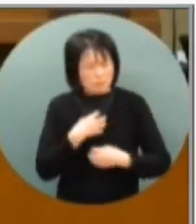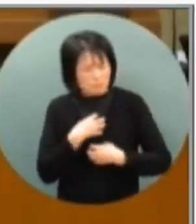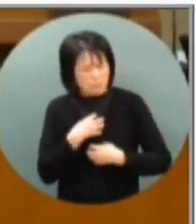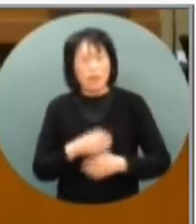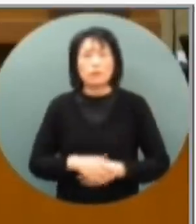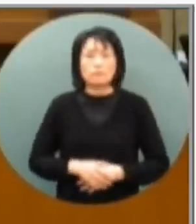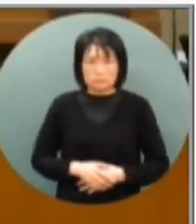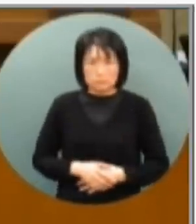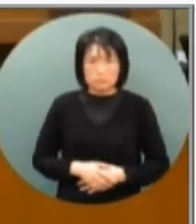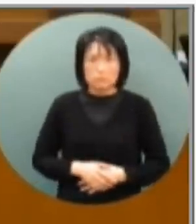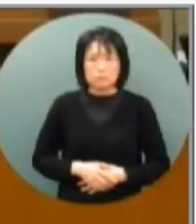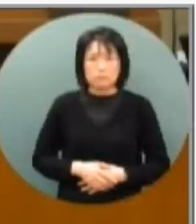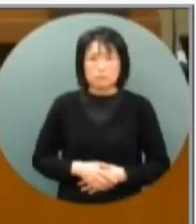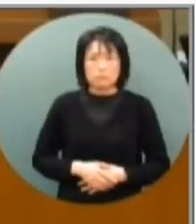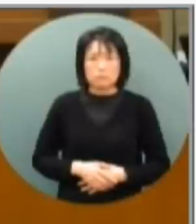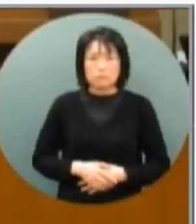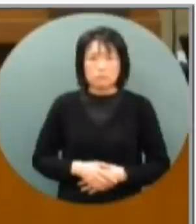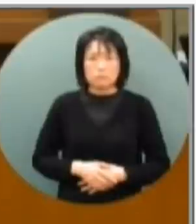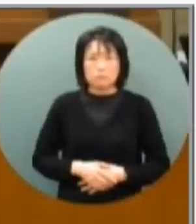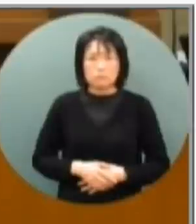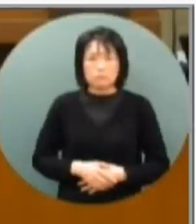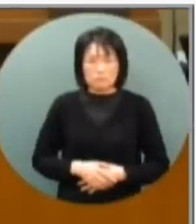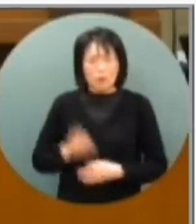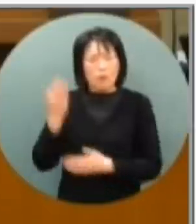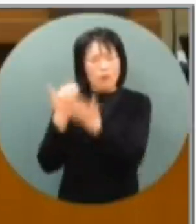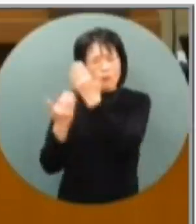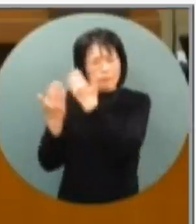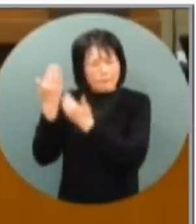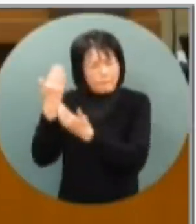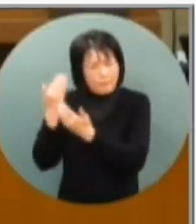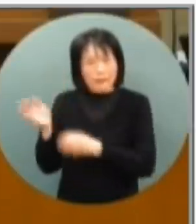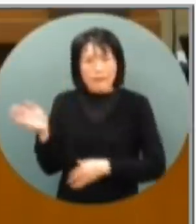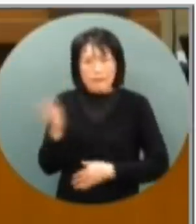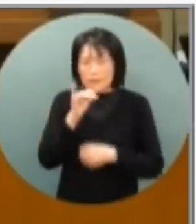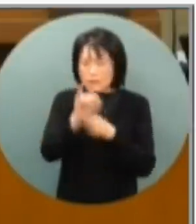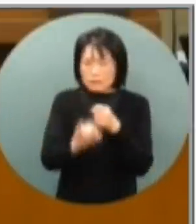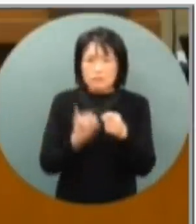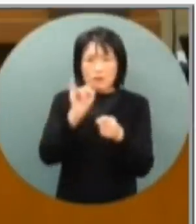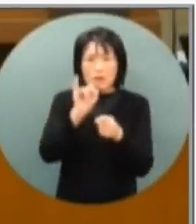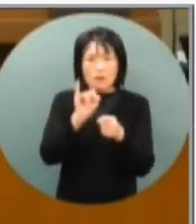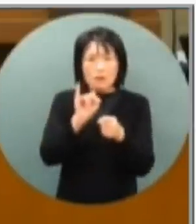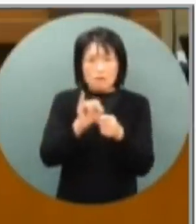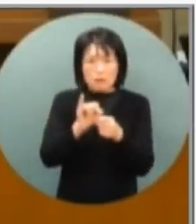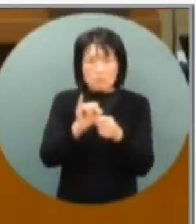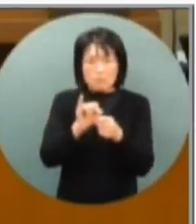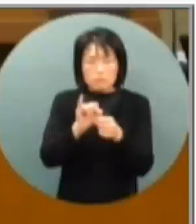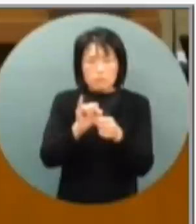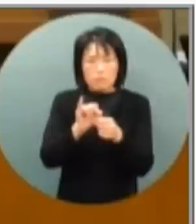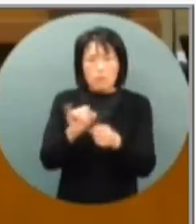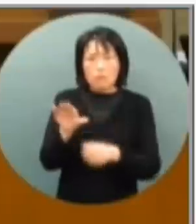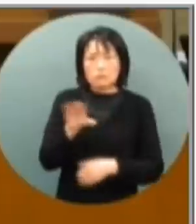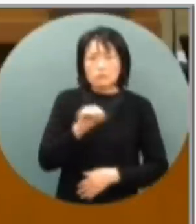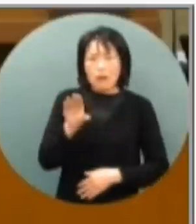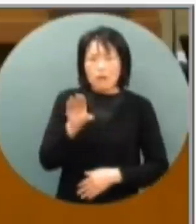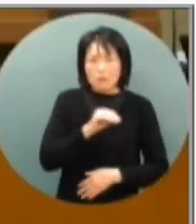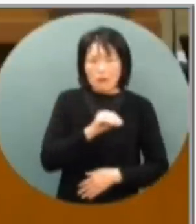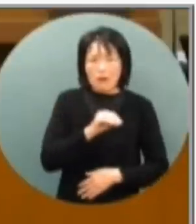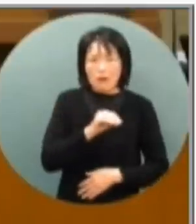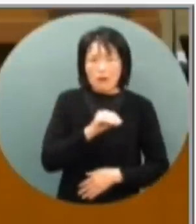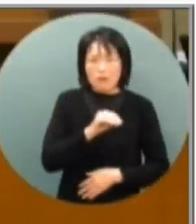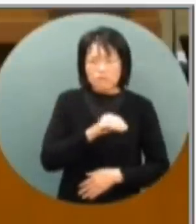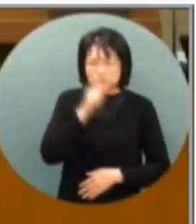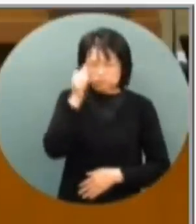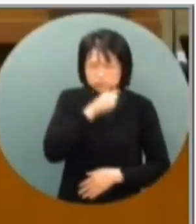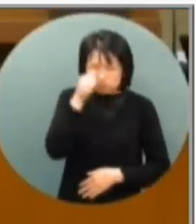れここに始まったものでもなくて、もっと前からですね、インターネットを通じた非常に心